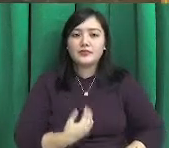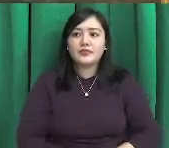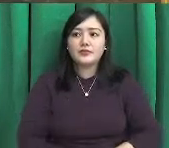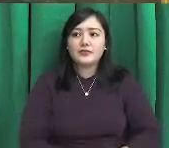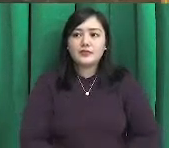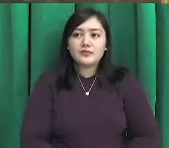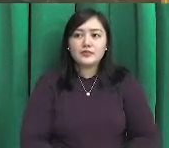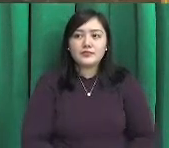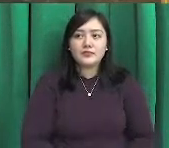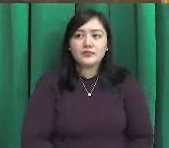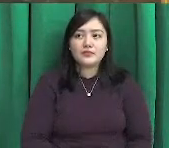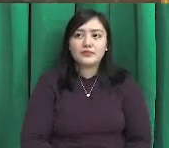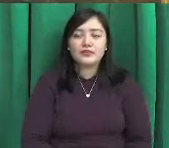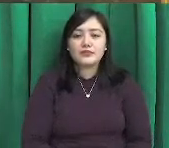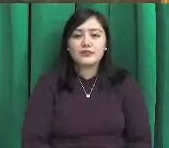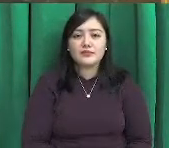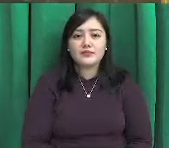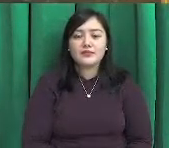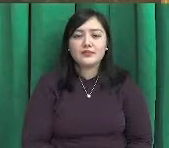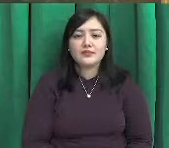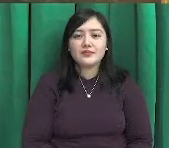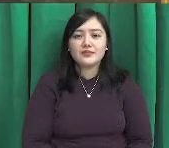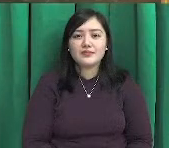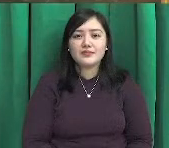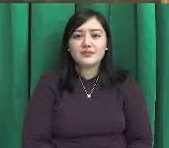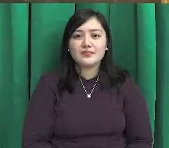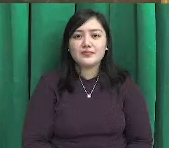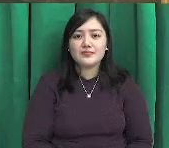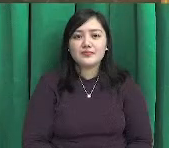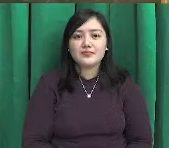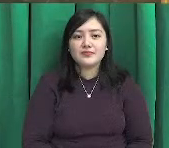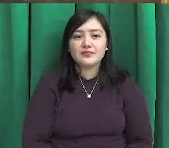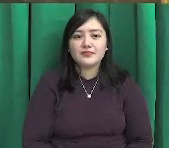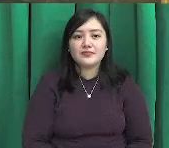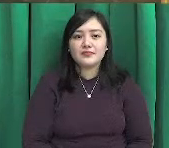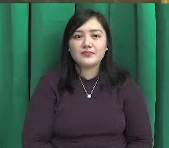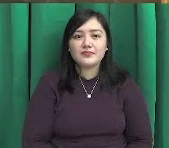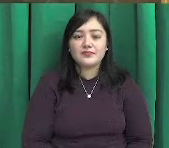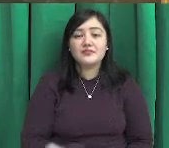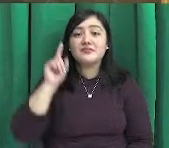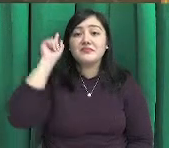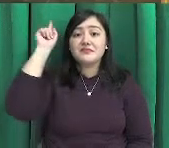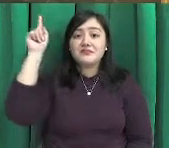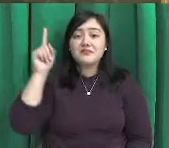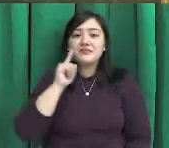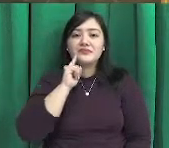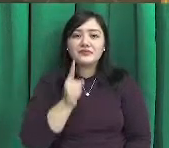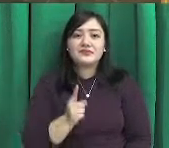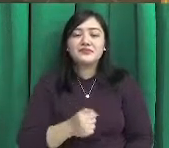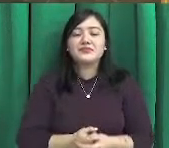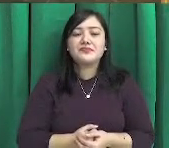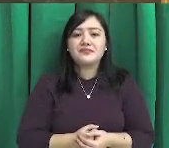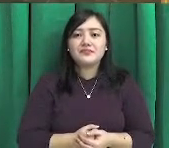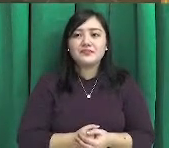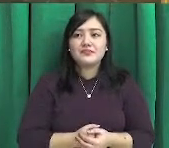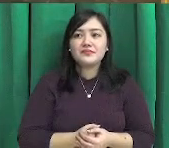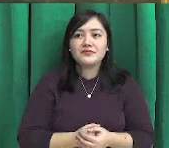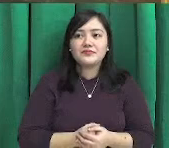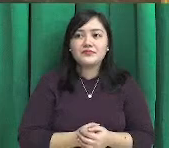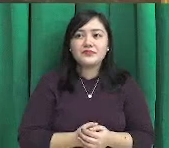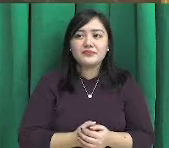Sinama mo lang ako nung ibibigay mo na yung pera para sa investment. Mm-hmm. Dahil alam niya po, siguro, tatanungin